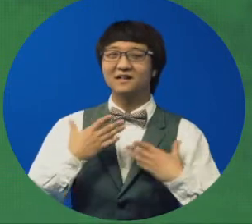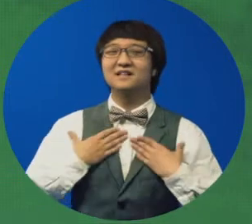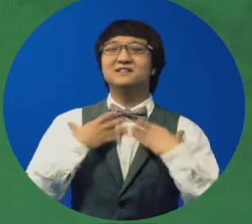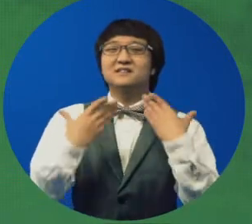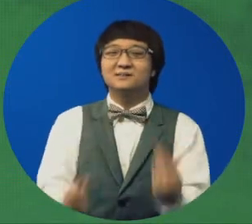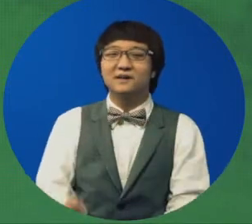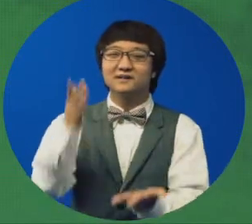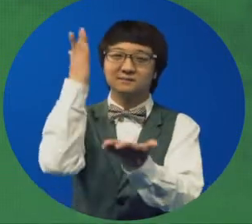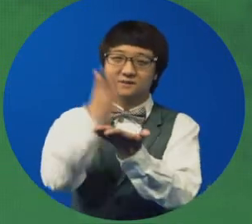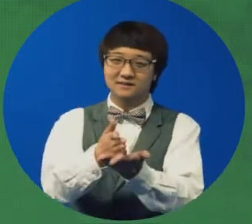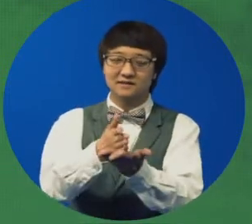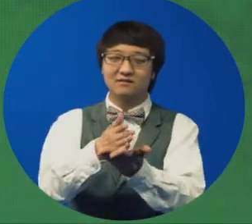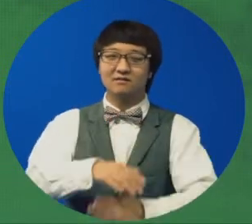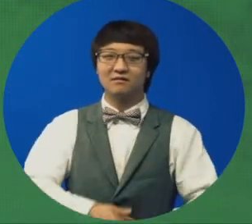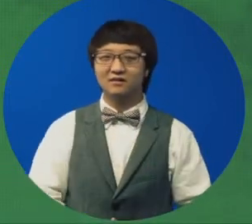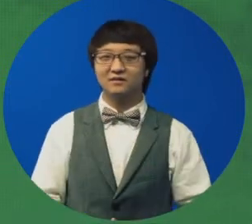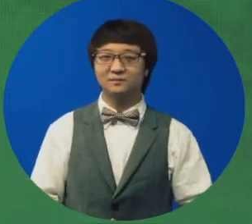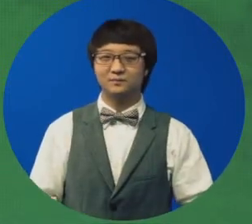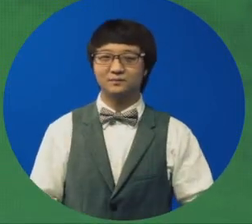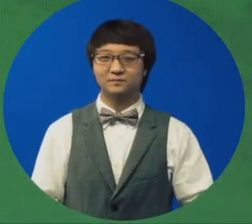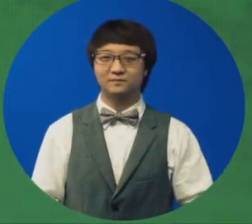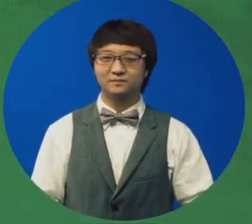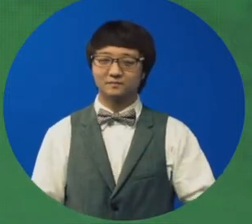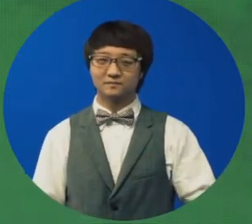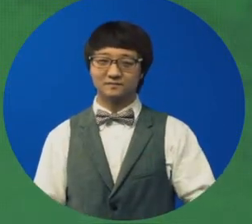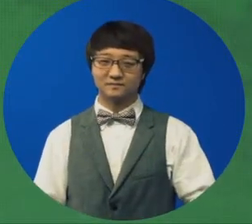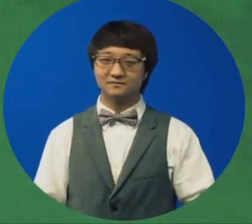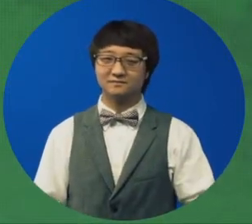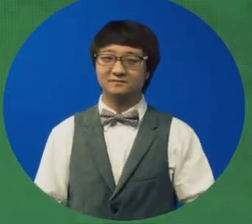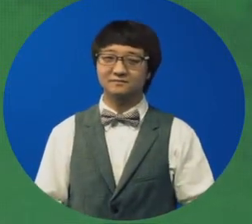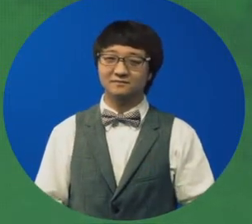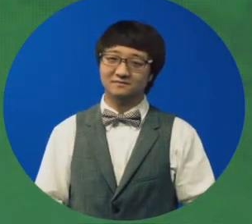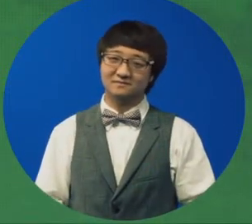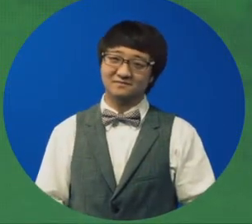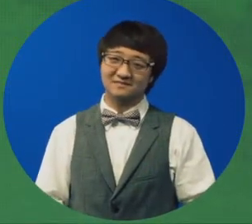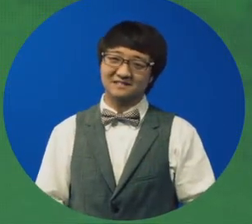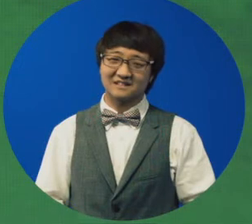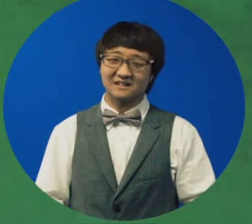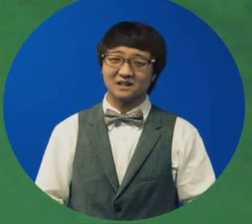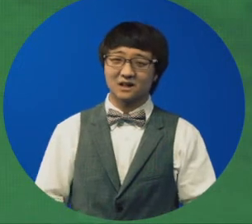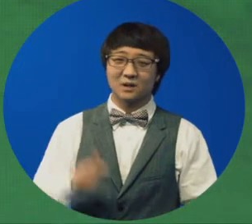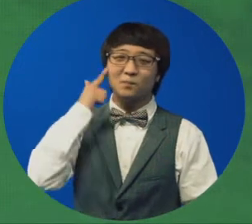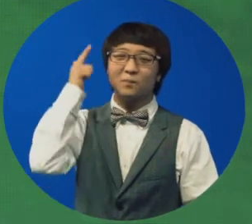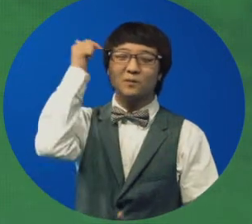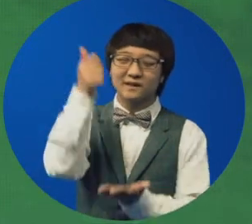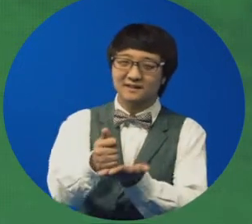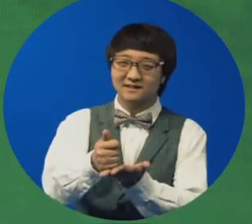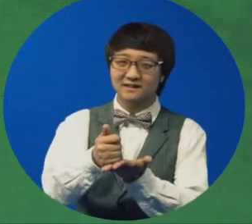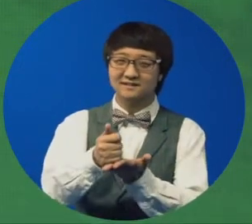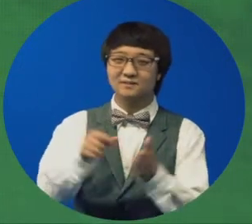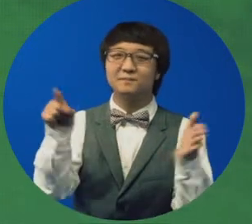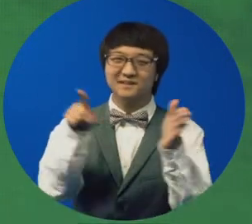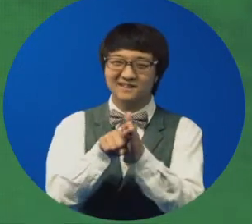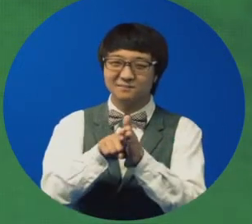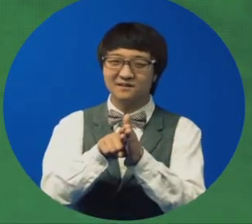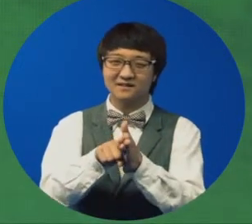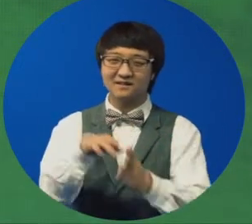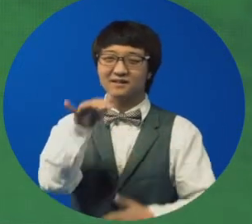하는 그런 글이었어요. 많은 사람들이 목회자들에게서, 믿음이 있는 것